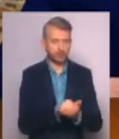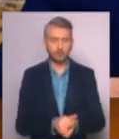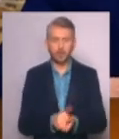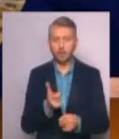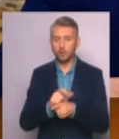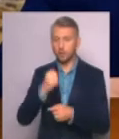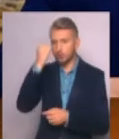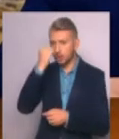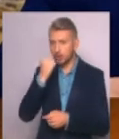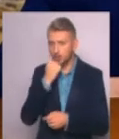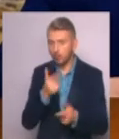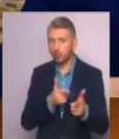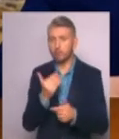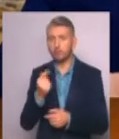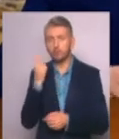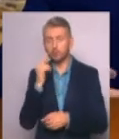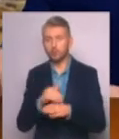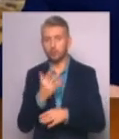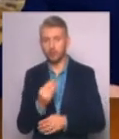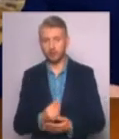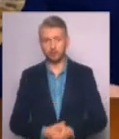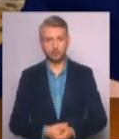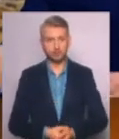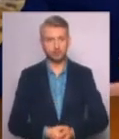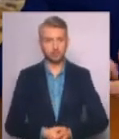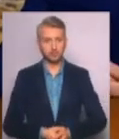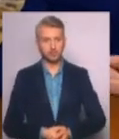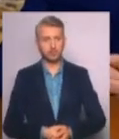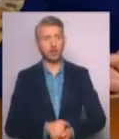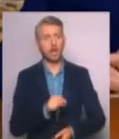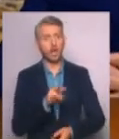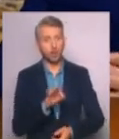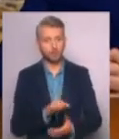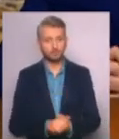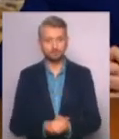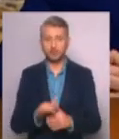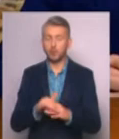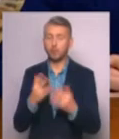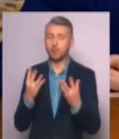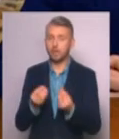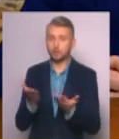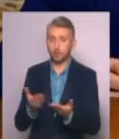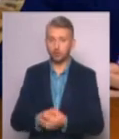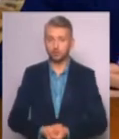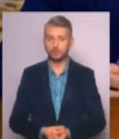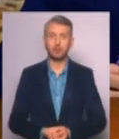дякую. Готові вас почути. Добрий день. Ви в ефірі. Алло? Так, добрий день, дня. Прошу, будь ласка.